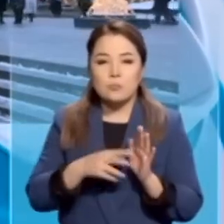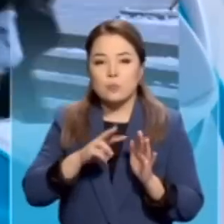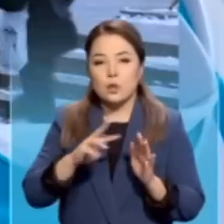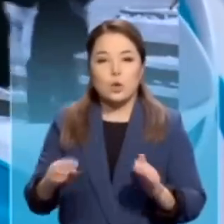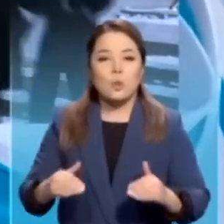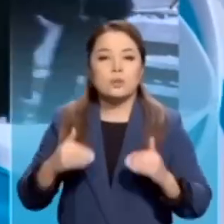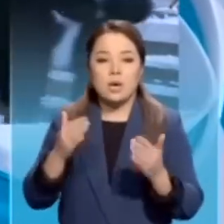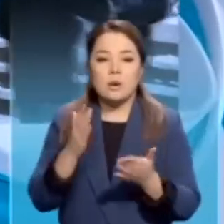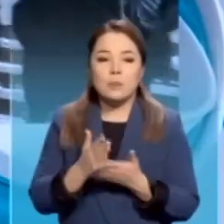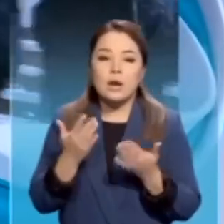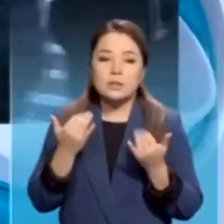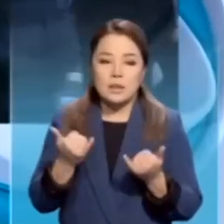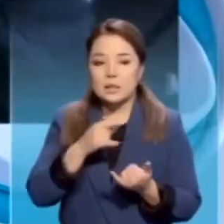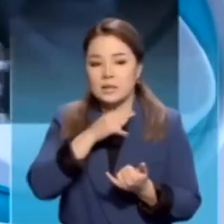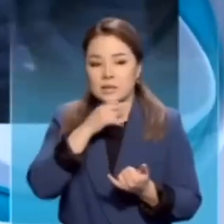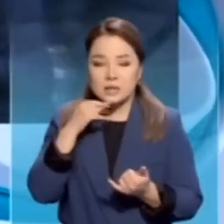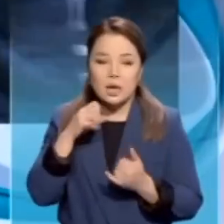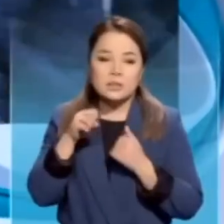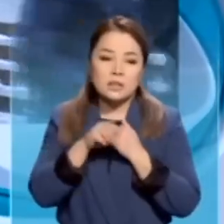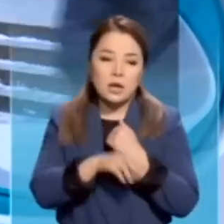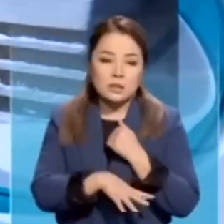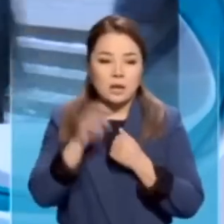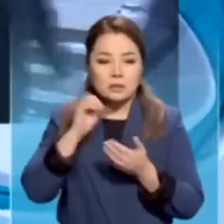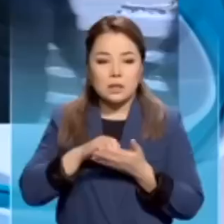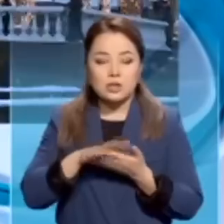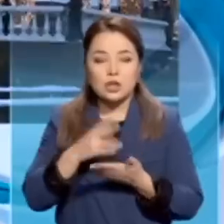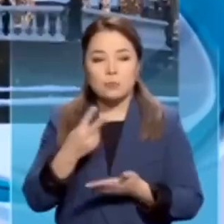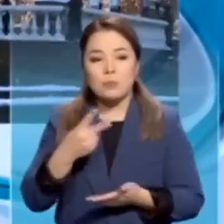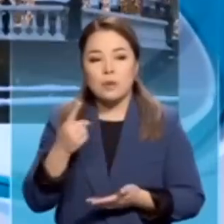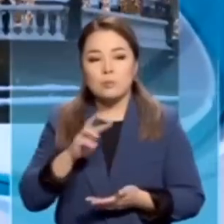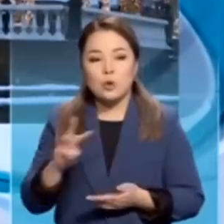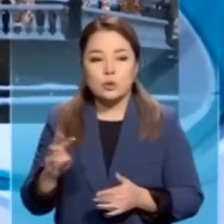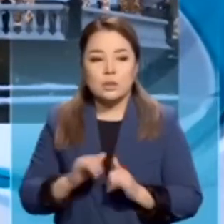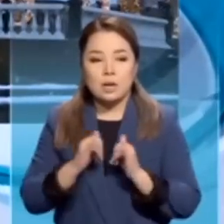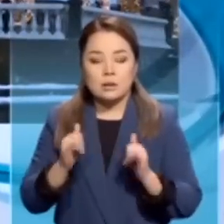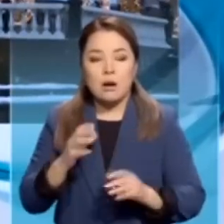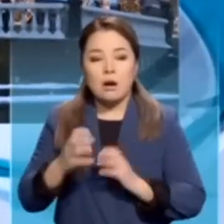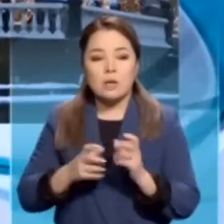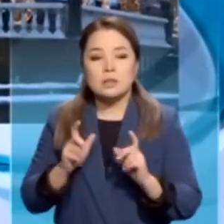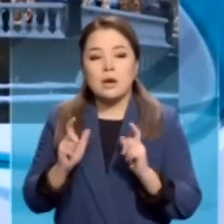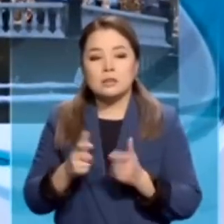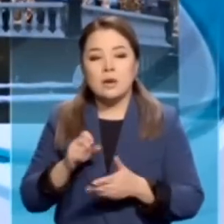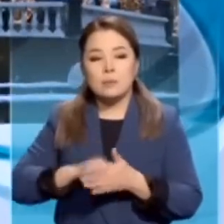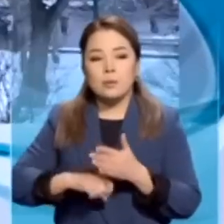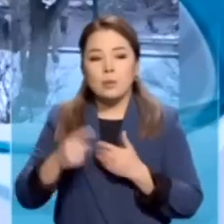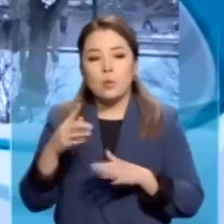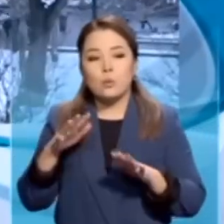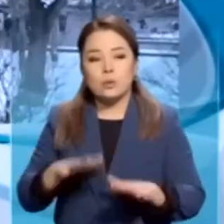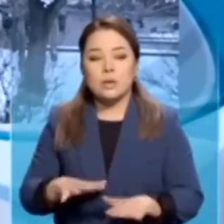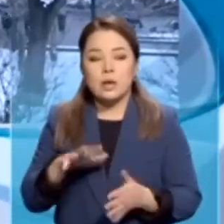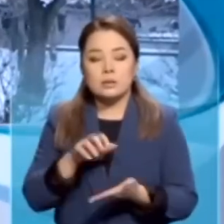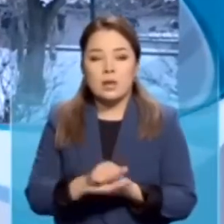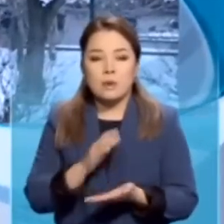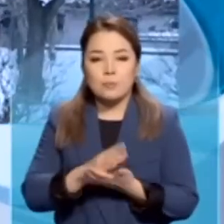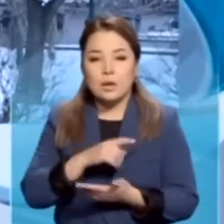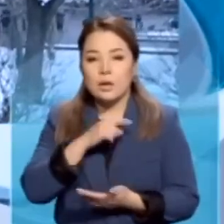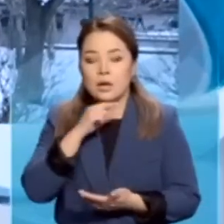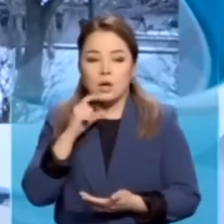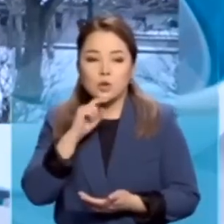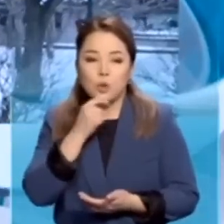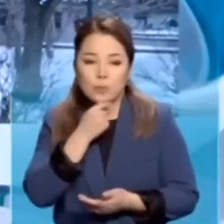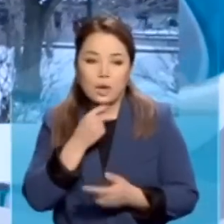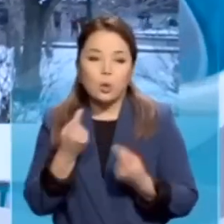адамға өсті, яғни қазір Ресейде кедейлердің саны 21 миллионға жетті. Әлемде салынған санкция бойынша 1-ші орын алатын Ресейде экономика